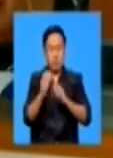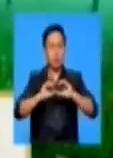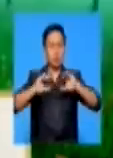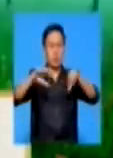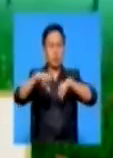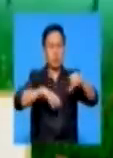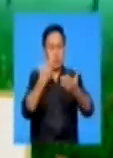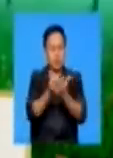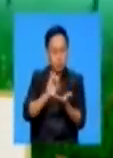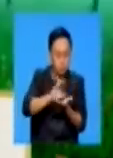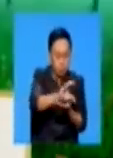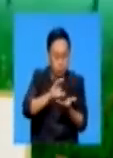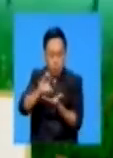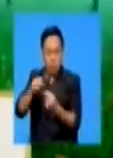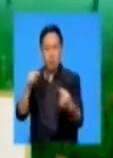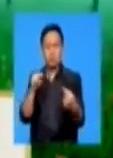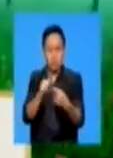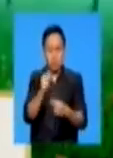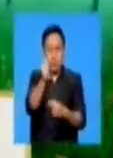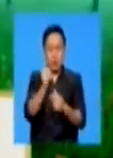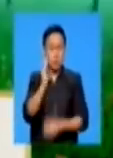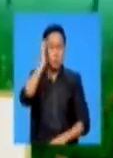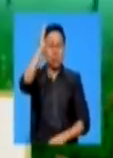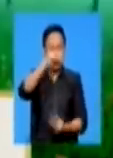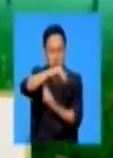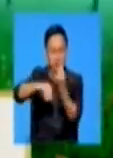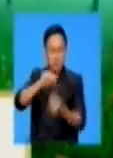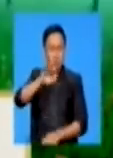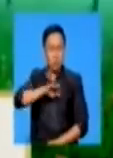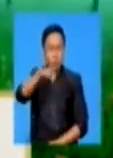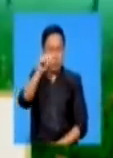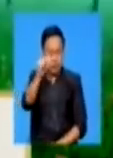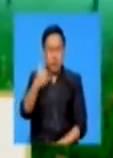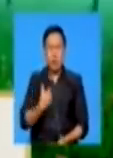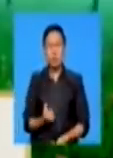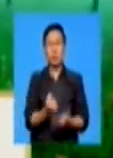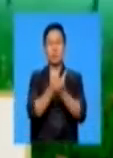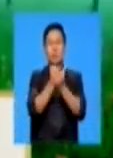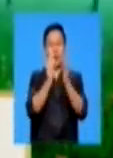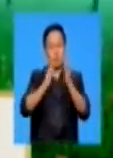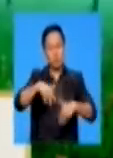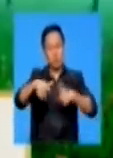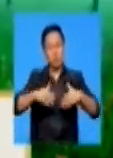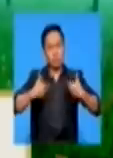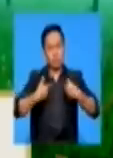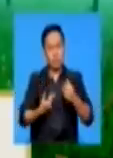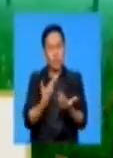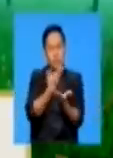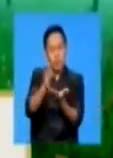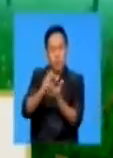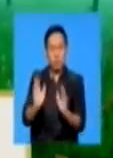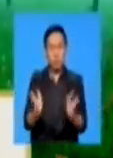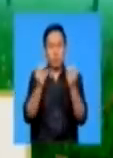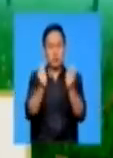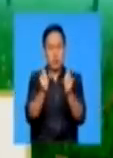ยู่นะแต่ถ้าว่าเศรษฐกิจมันดีขึ้นมากๆวันหน้ามันก็ดีขึ้นเองนะครับทุกคนก็คงจะลืมตาอ้าปากกันได้หมดหนี้หมดสินกันทันที